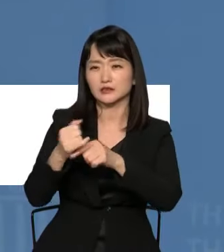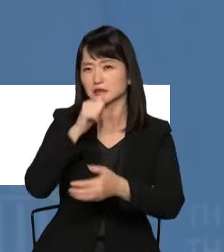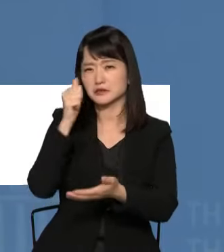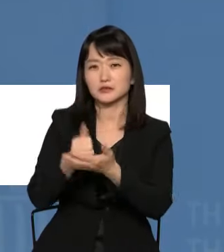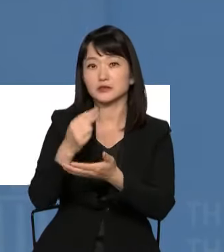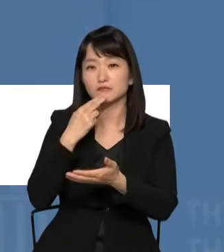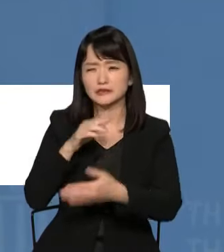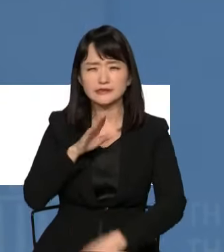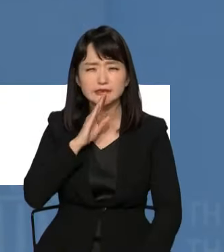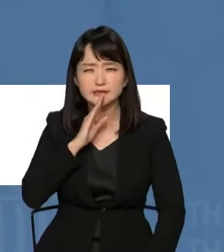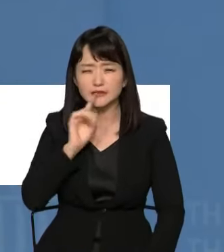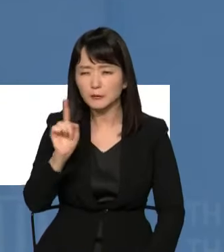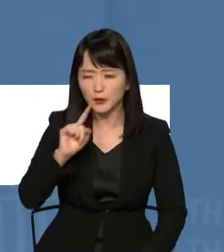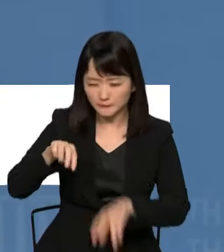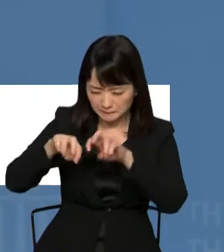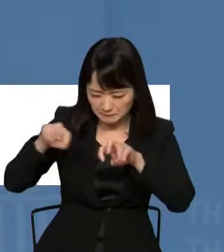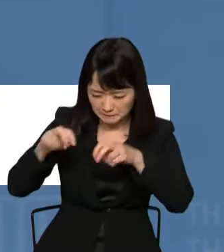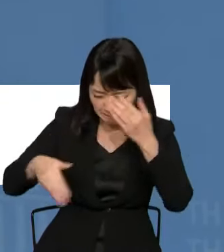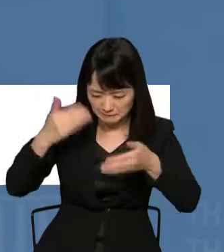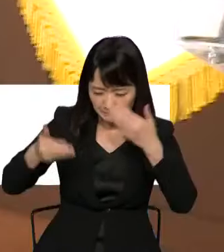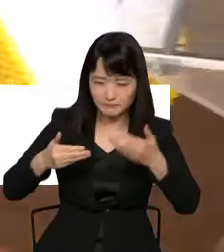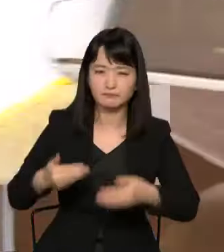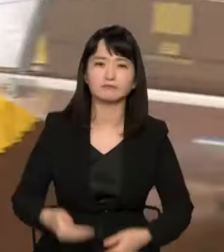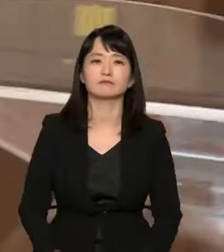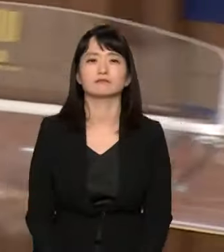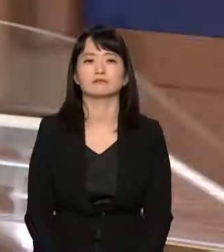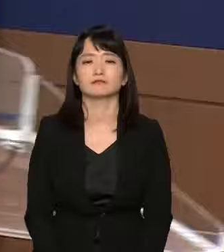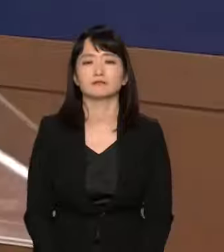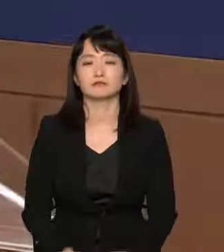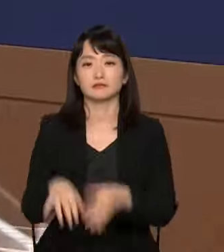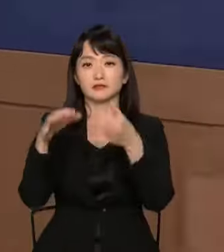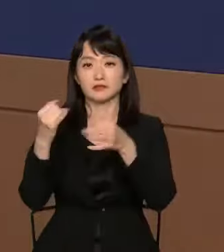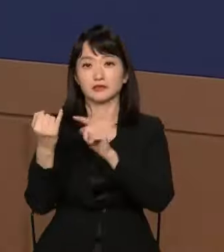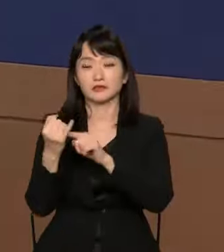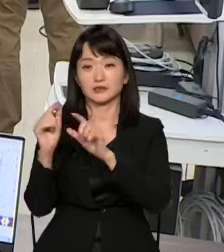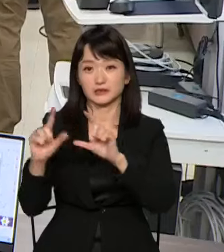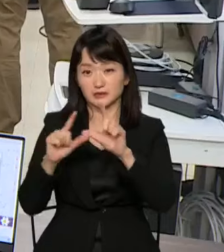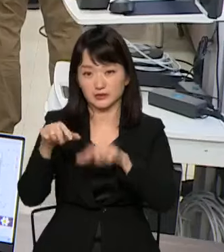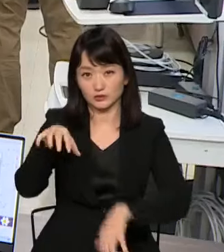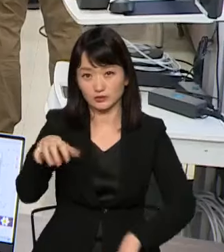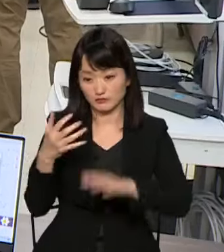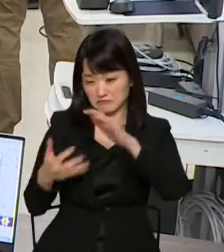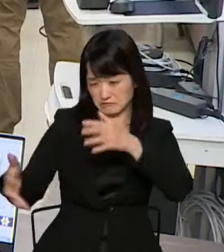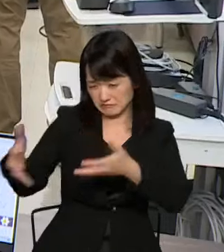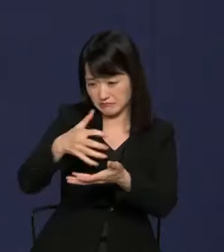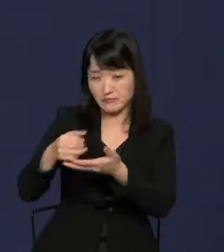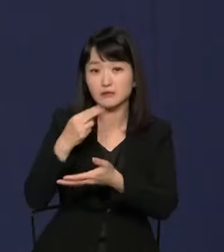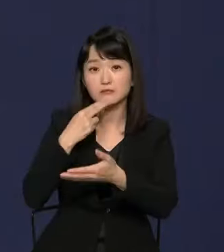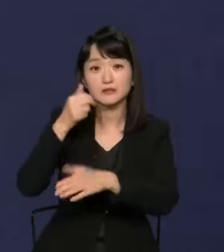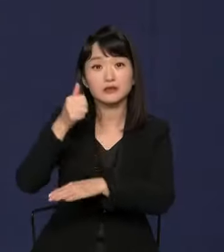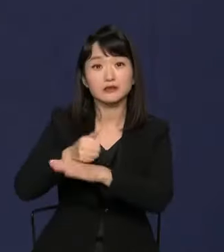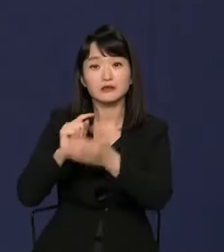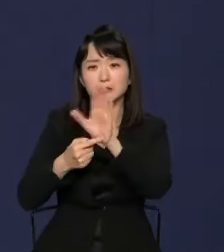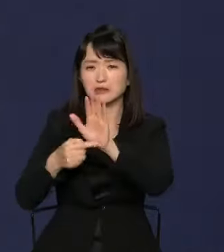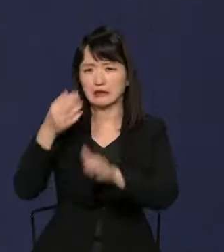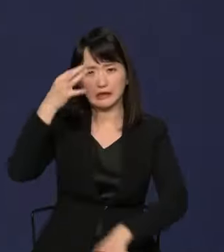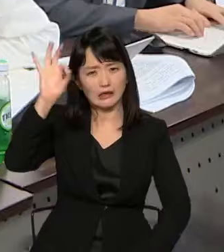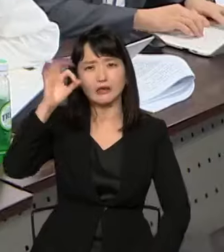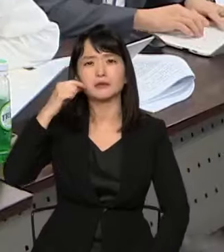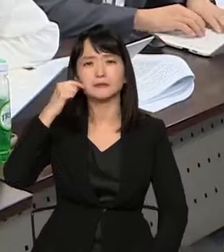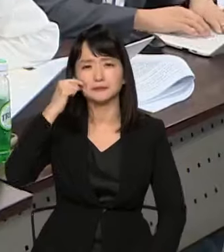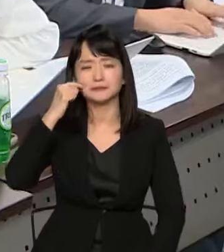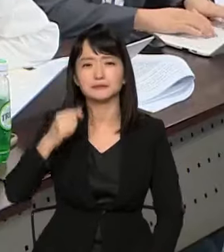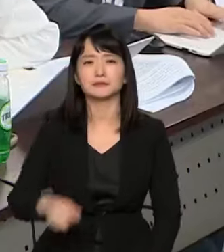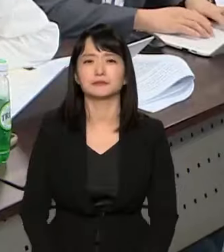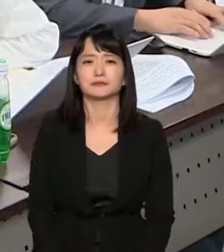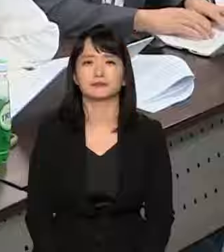결정의 실체를 낱낱이 드러내겠습니다. 김 여사 주거지 등에 대한 압수수색도 없이 낸 결론을 받아들일 수 없다고도